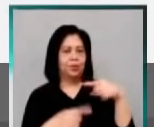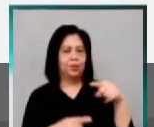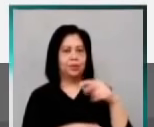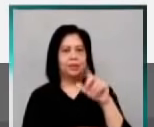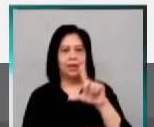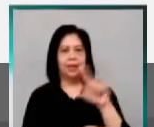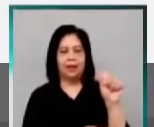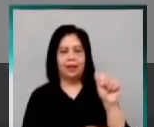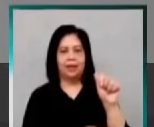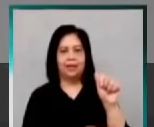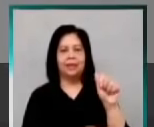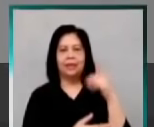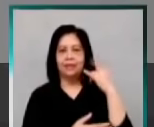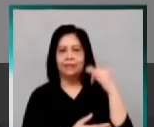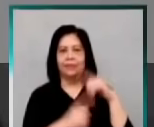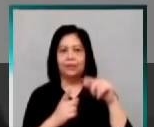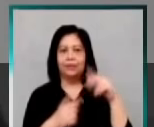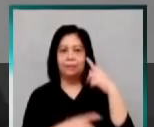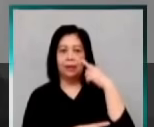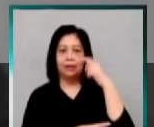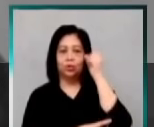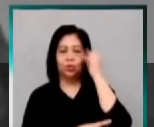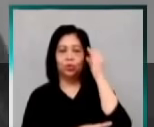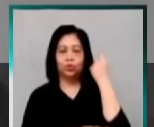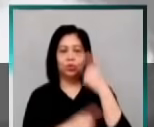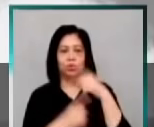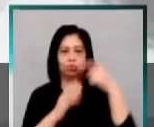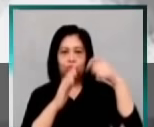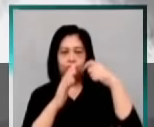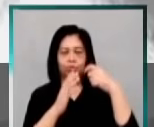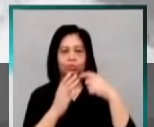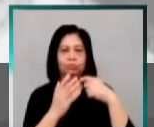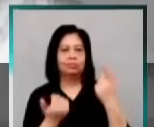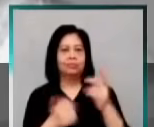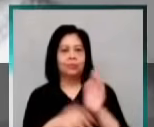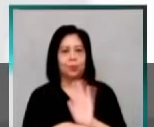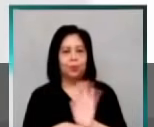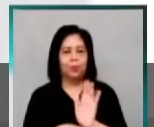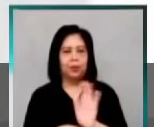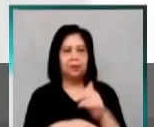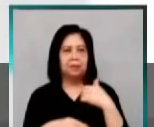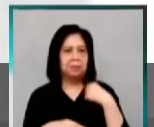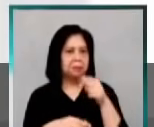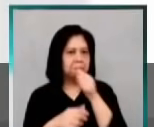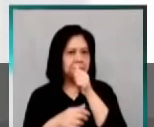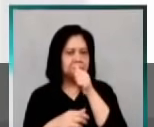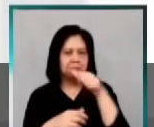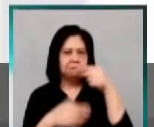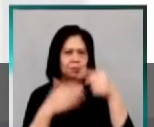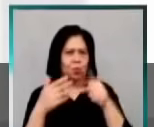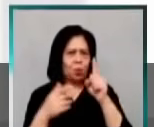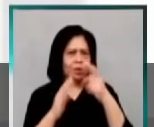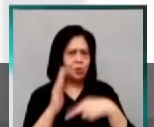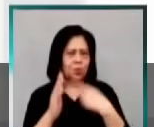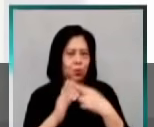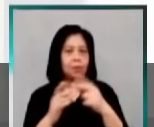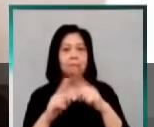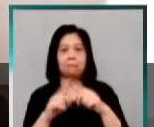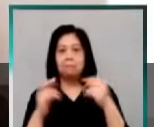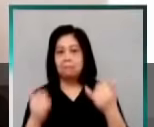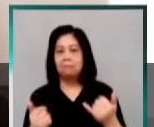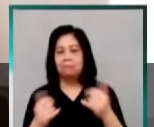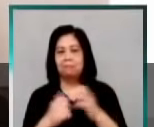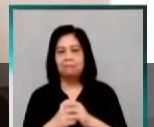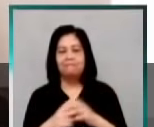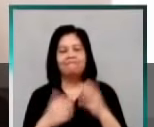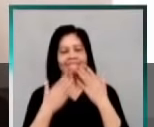si Park Seo-joon para mag-shoot ng pelikula. Hindi muna idinetalye ang gagampanan niyang role. Pero ngayon pa lang, nagpapasalamat na